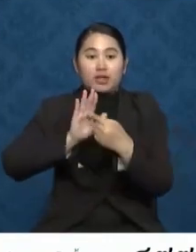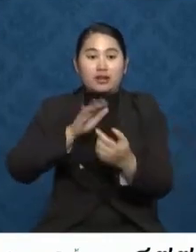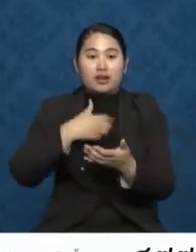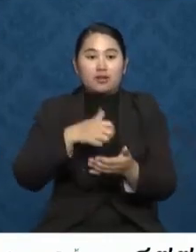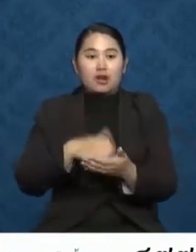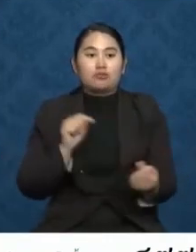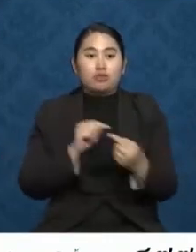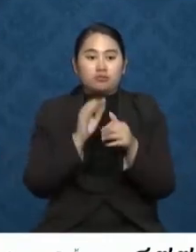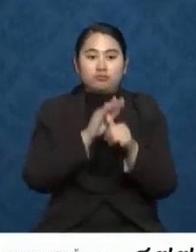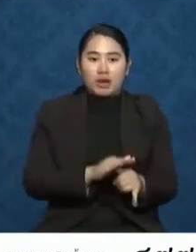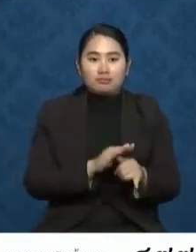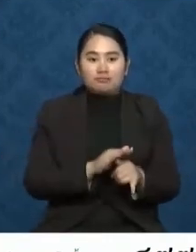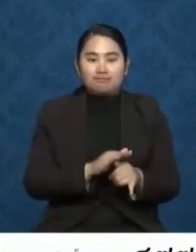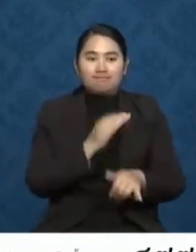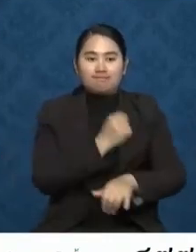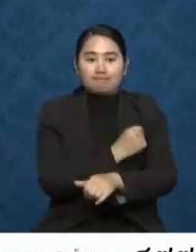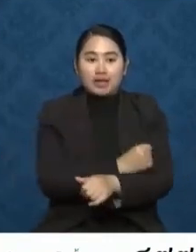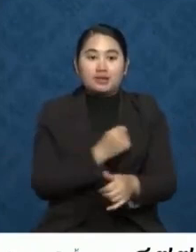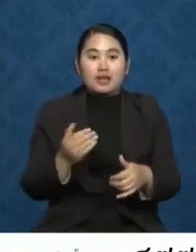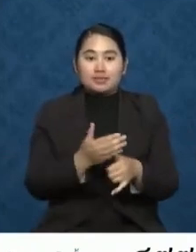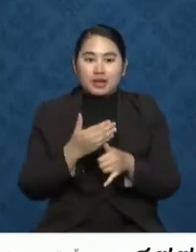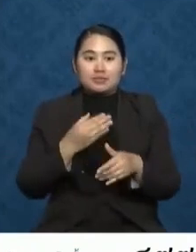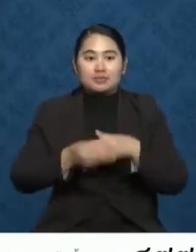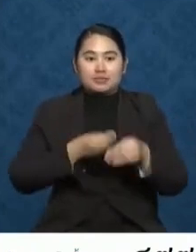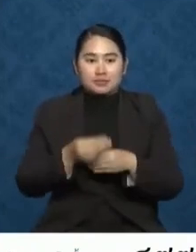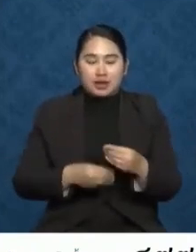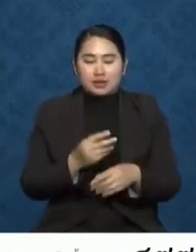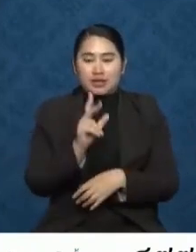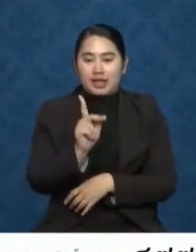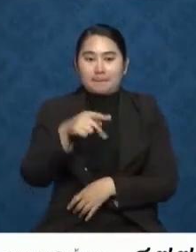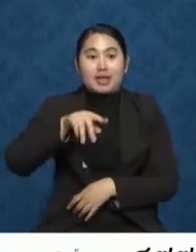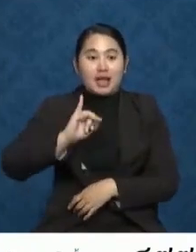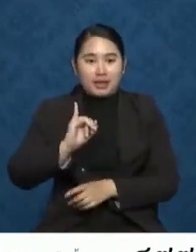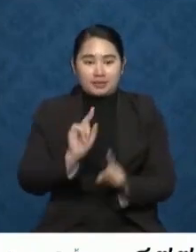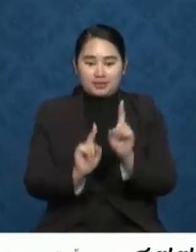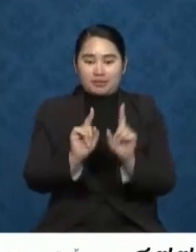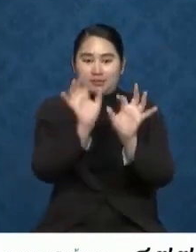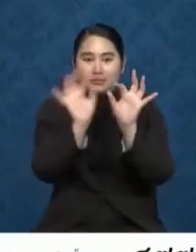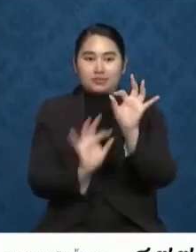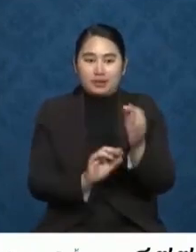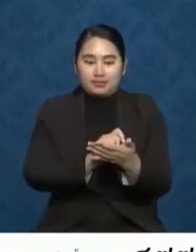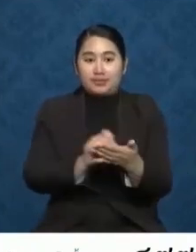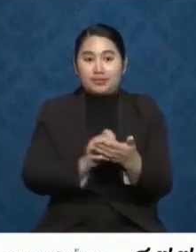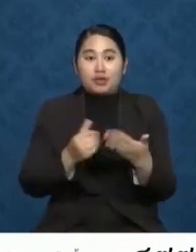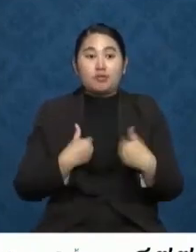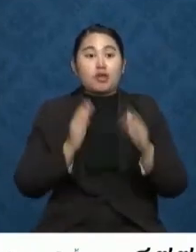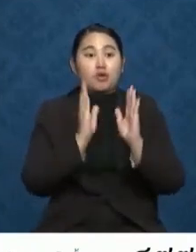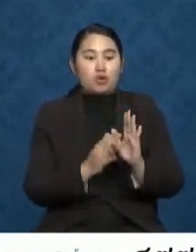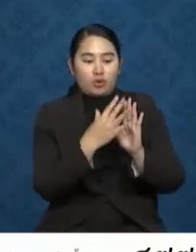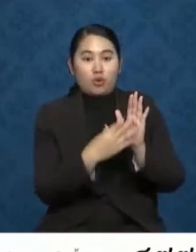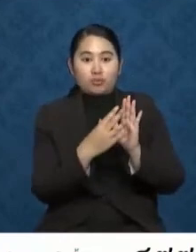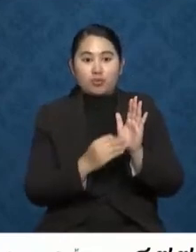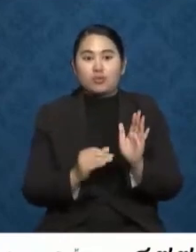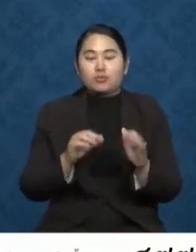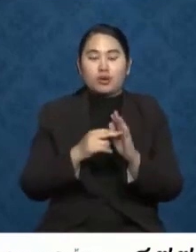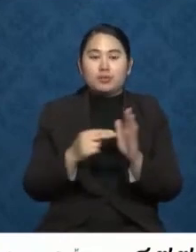การค้ามนุษย์นะครับคือท่านเขียนไว้ในตัวชี้วัด KPI ว่าการอบรมผู้เข้าร่วมอบรมอันที่เป็น